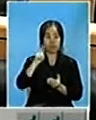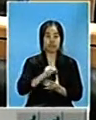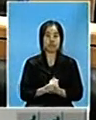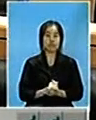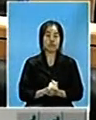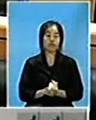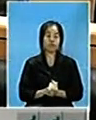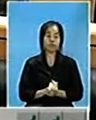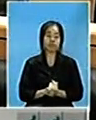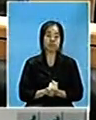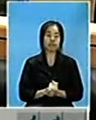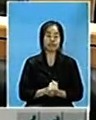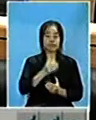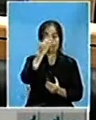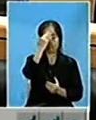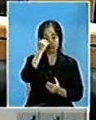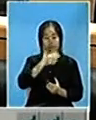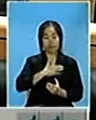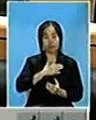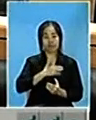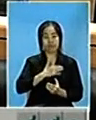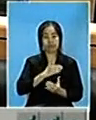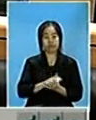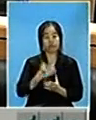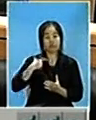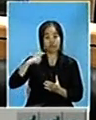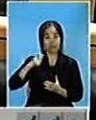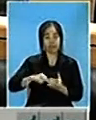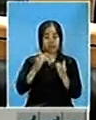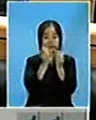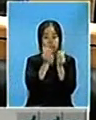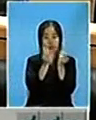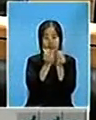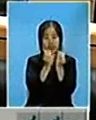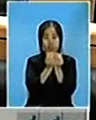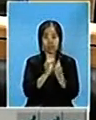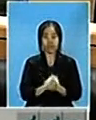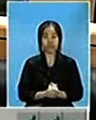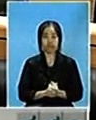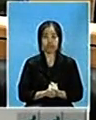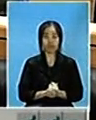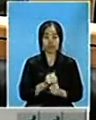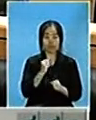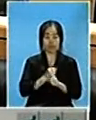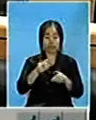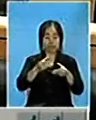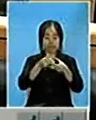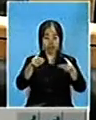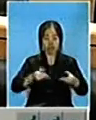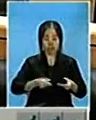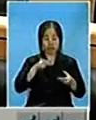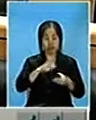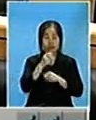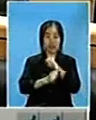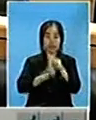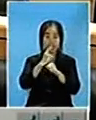าก็คือเราไม่สามารถหรือแม้ศาลรัฐธรรมนูญเองไม่สามารถที่จะนำรายงานประจำปีนะครับ